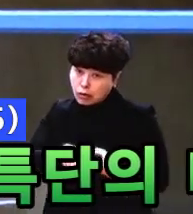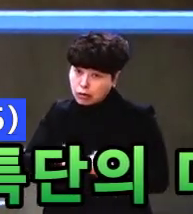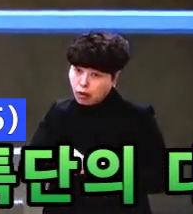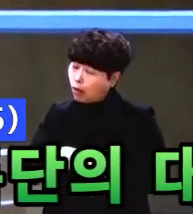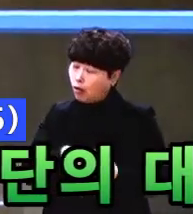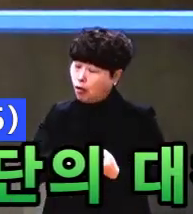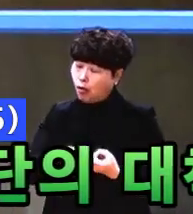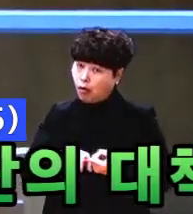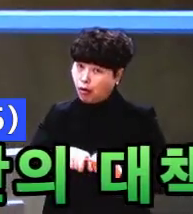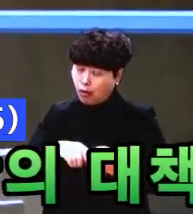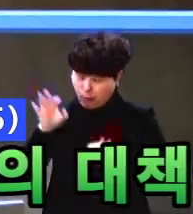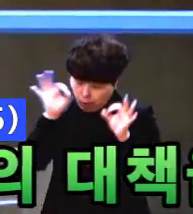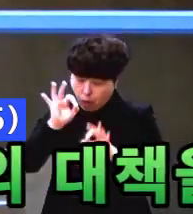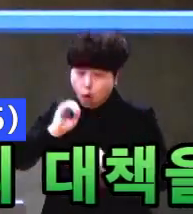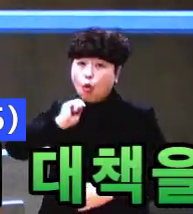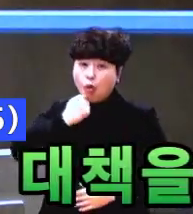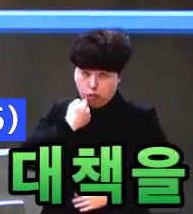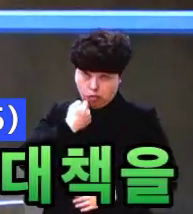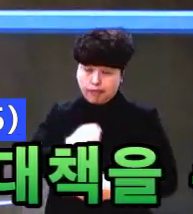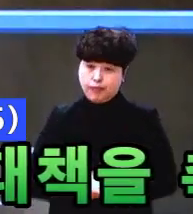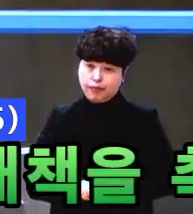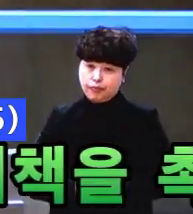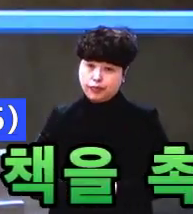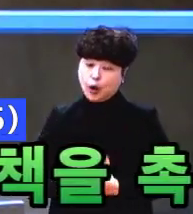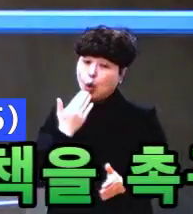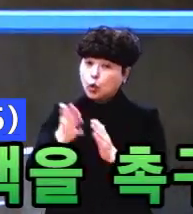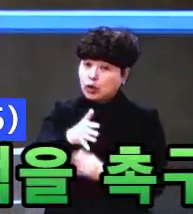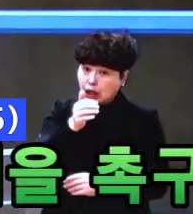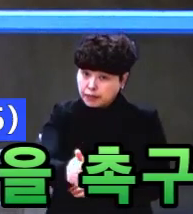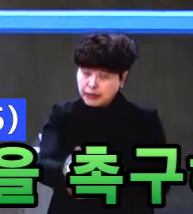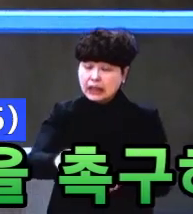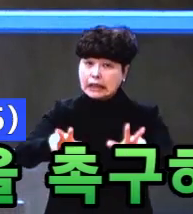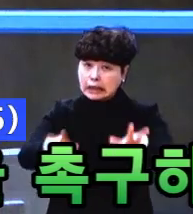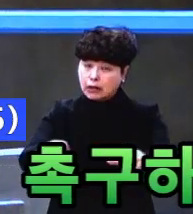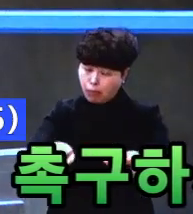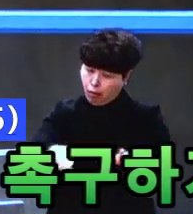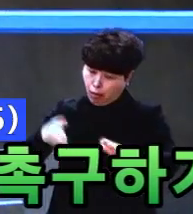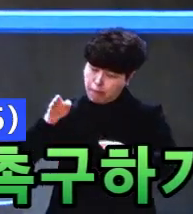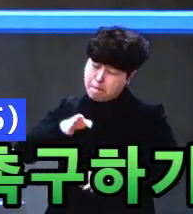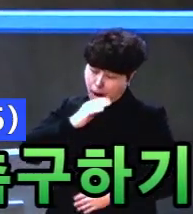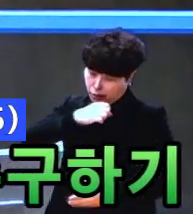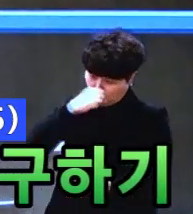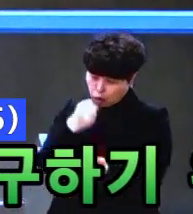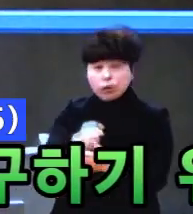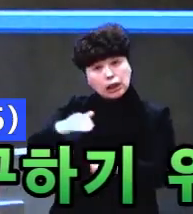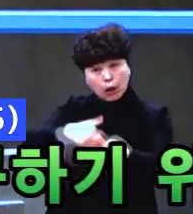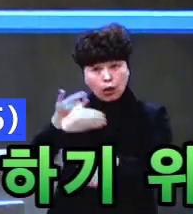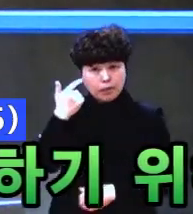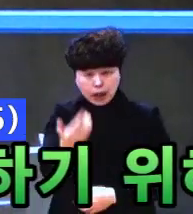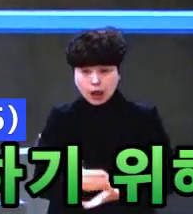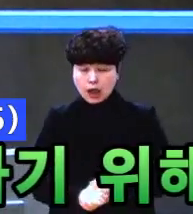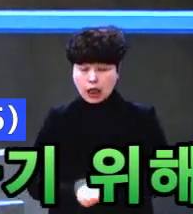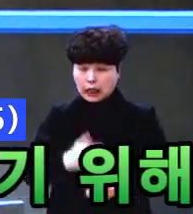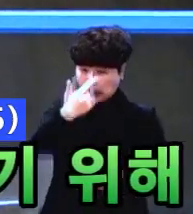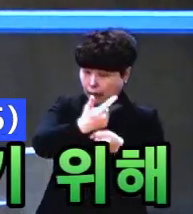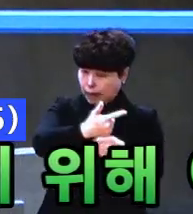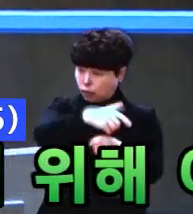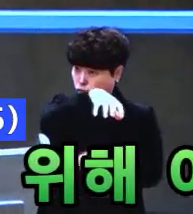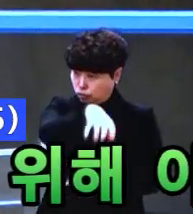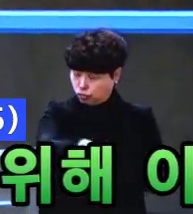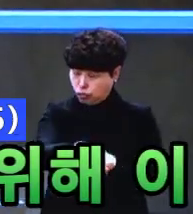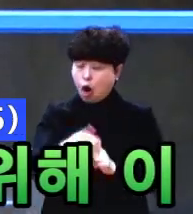않았습니다. 도지사님, 지금이 정상적인 상황이라고 생각하십니까? 남양주는